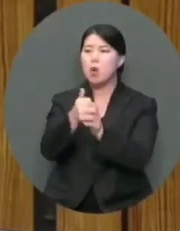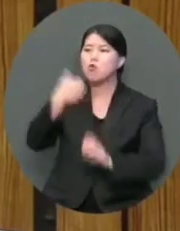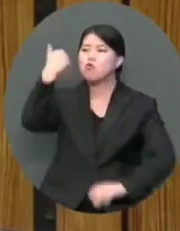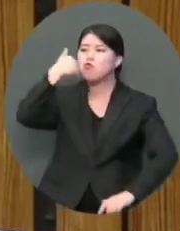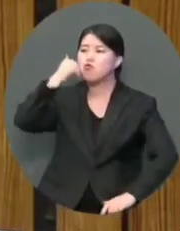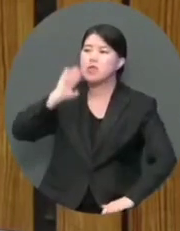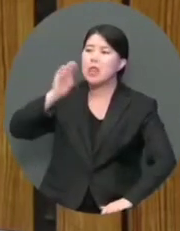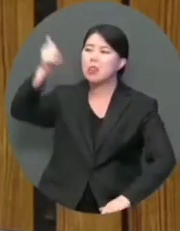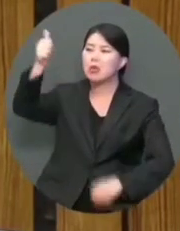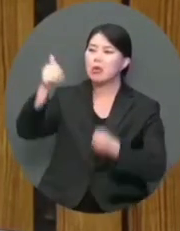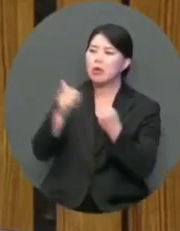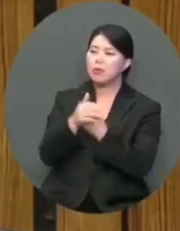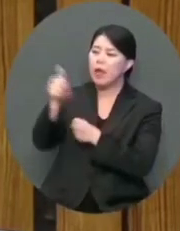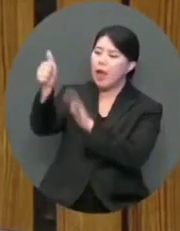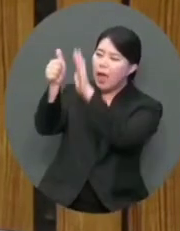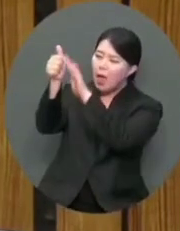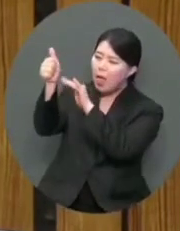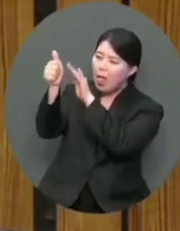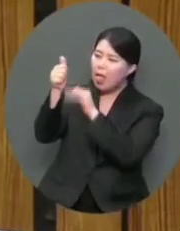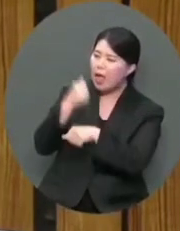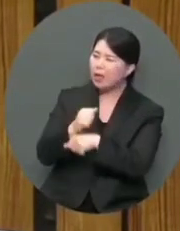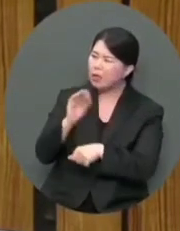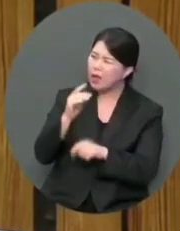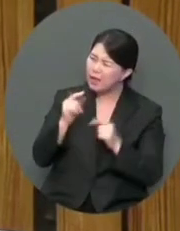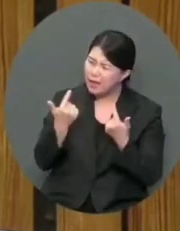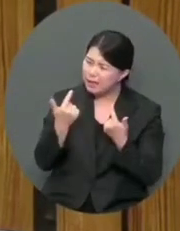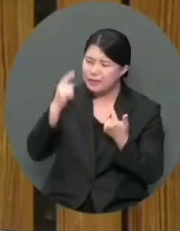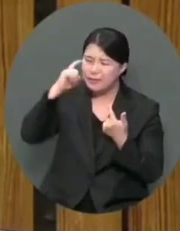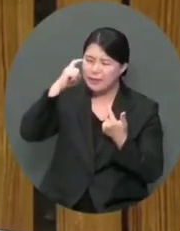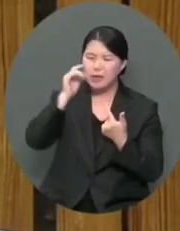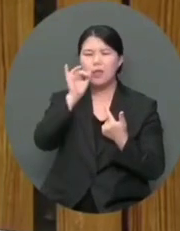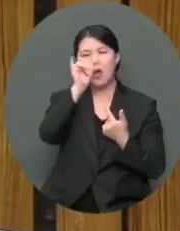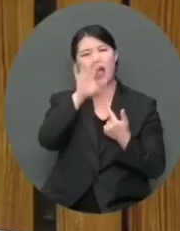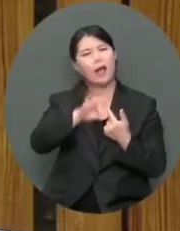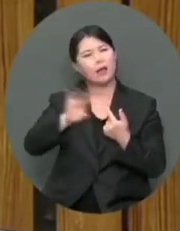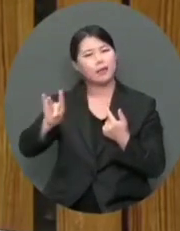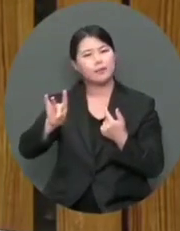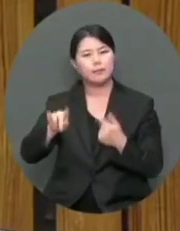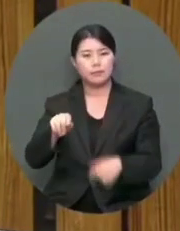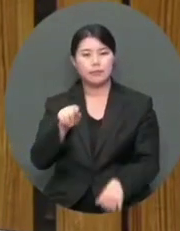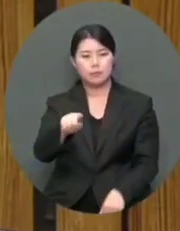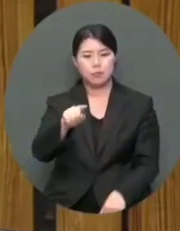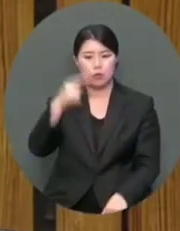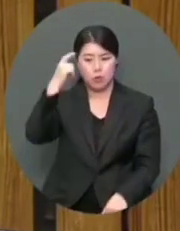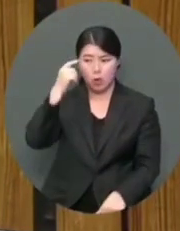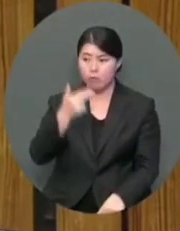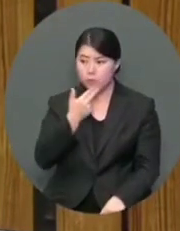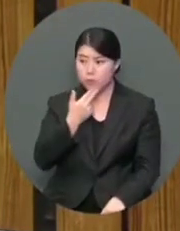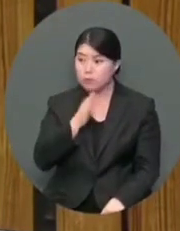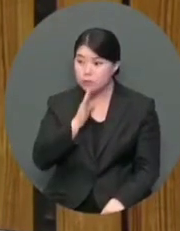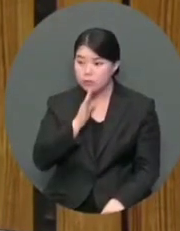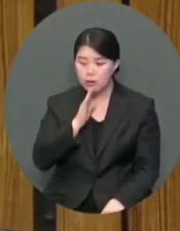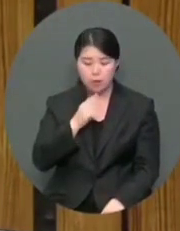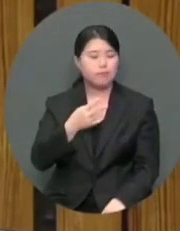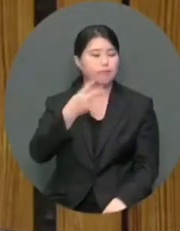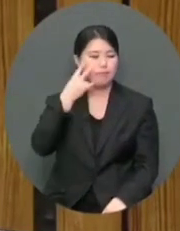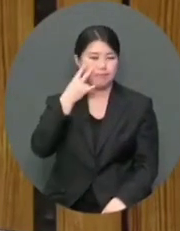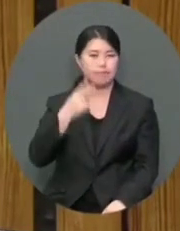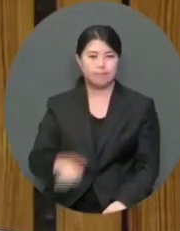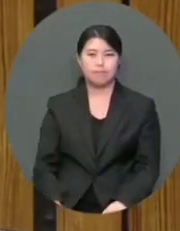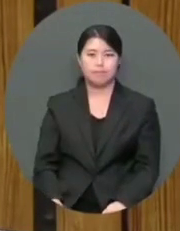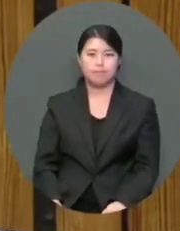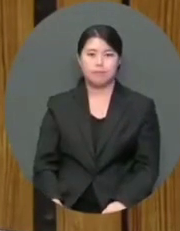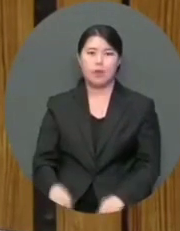그 임명권자한테 좀 잘해야 되는 거 아니냐 이런 생각을 하고 있는데 전혀 그런 생각은 없으시죠? 예. 예.